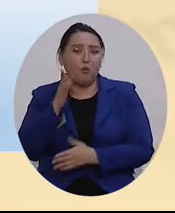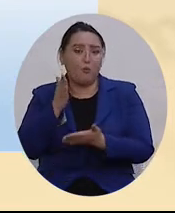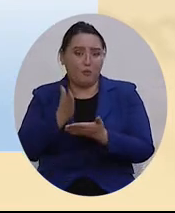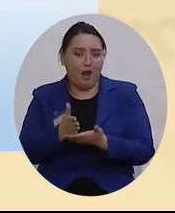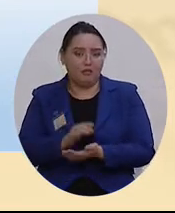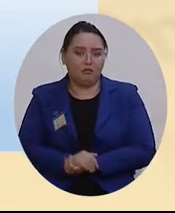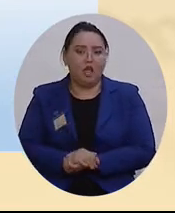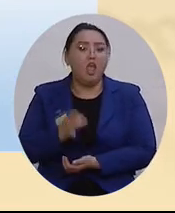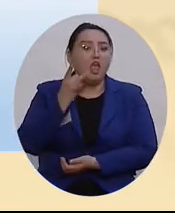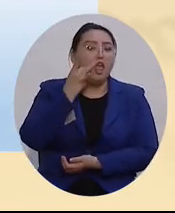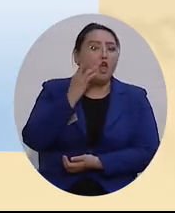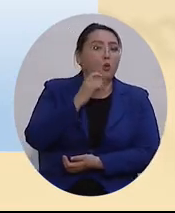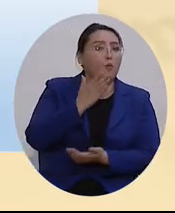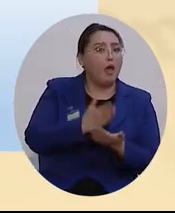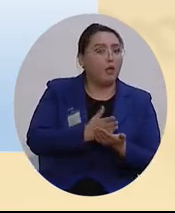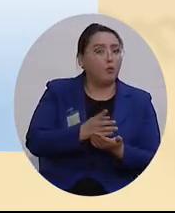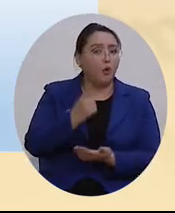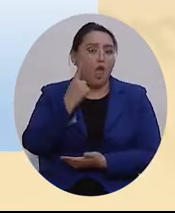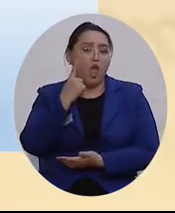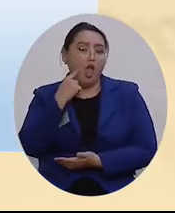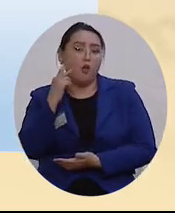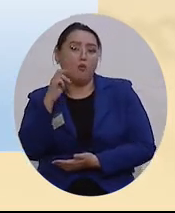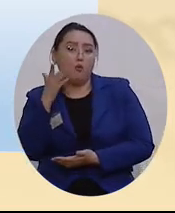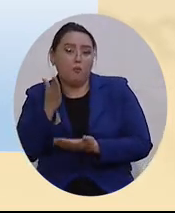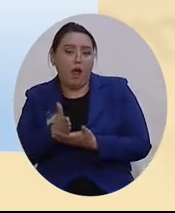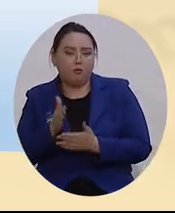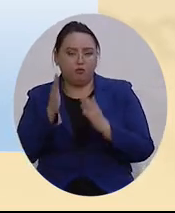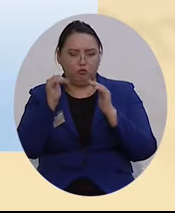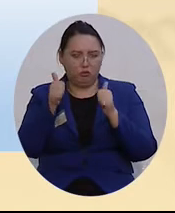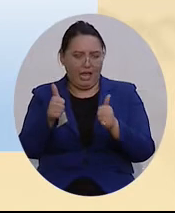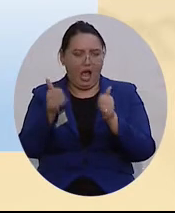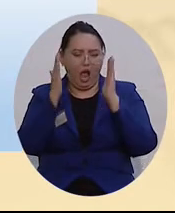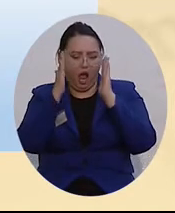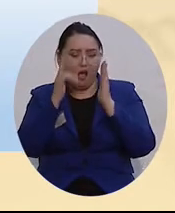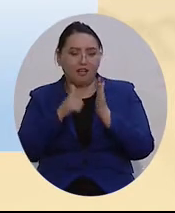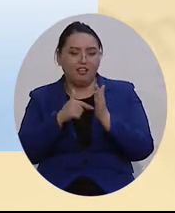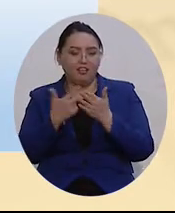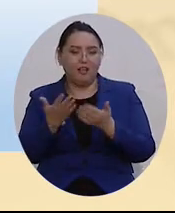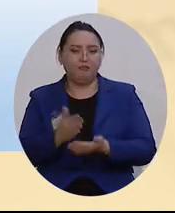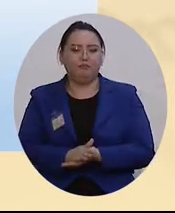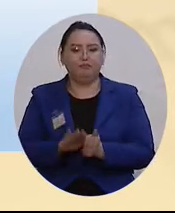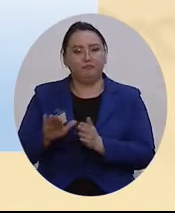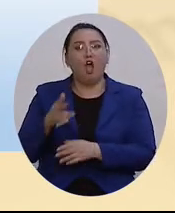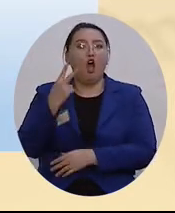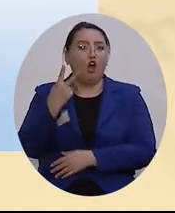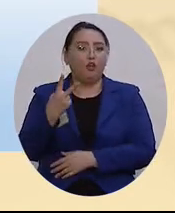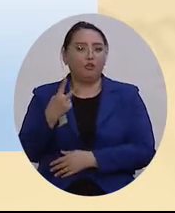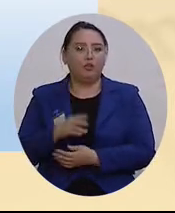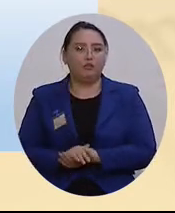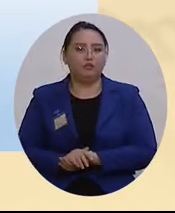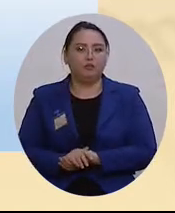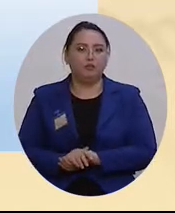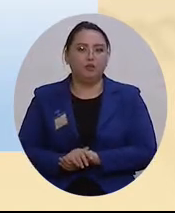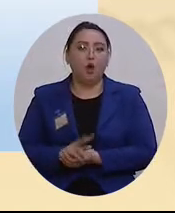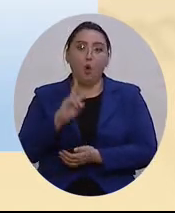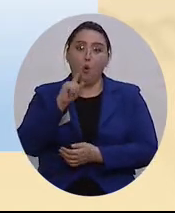үгэн эр үг үү эм үг үү гэдгийг сайтар анхаарна. За хоёрдугаарт за бид өмнөх хичээлүүдээр үгийн язгуур үндсийн